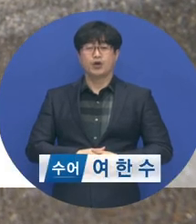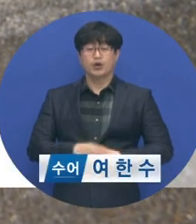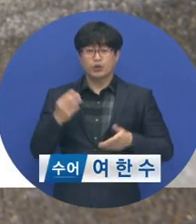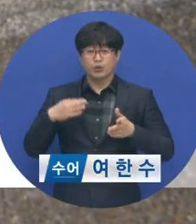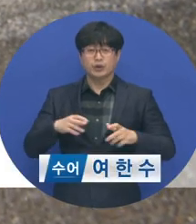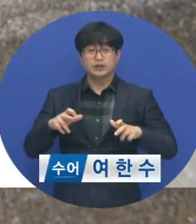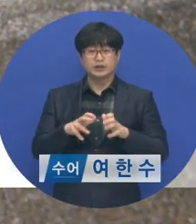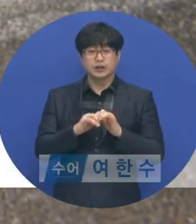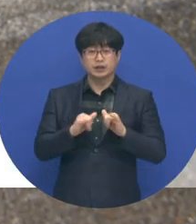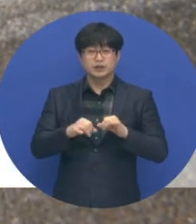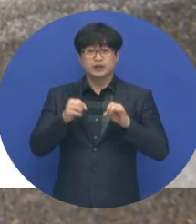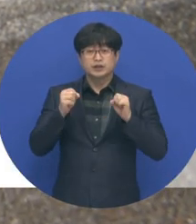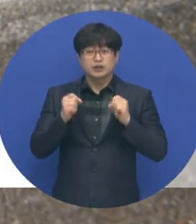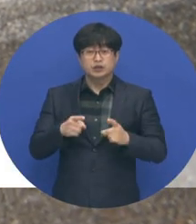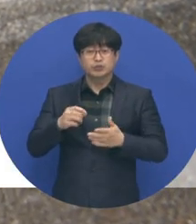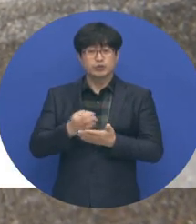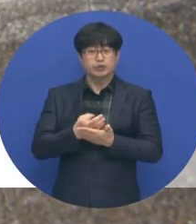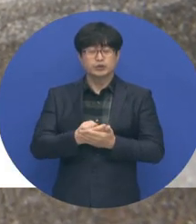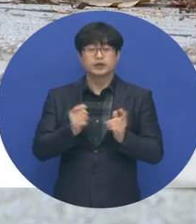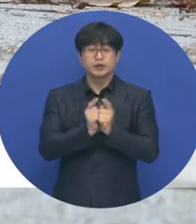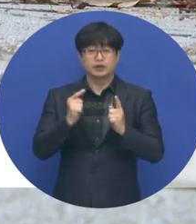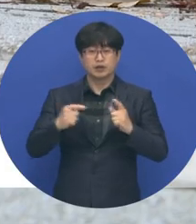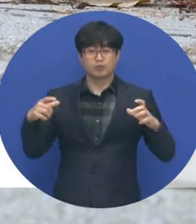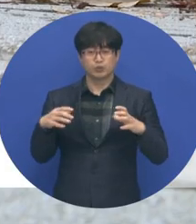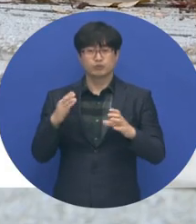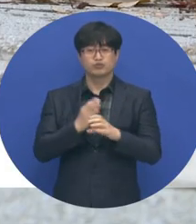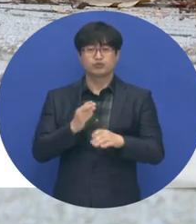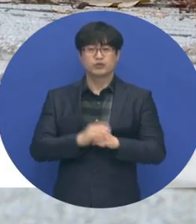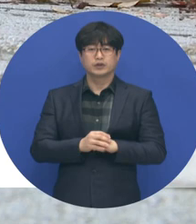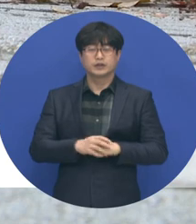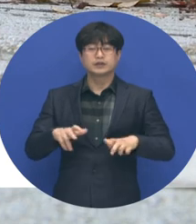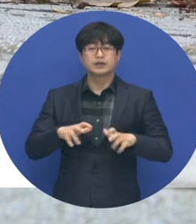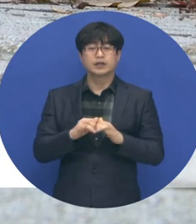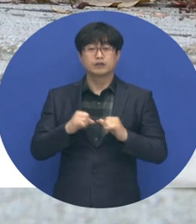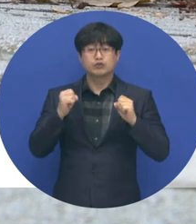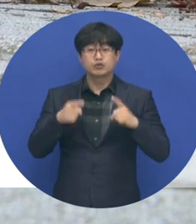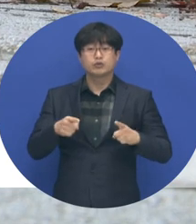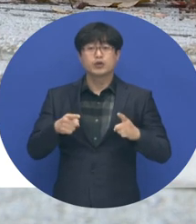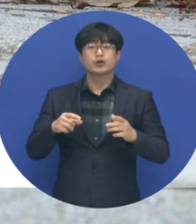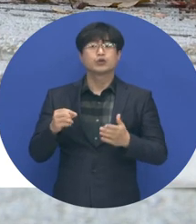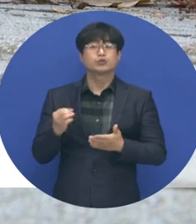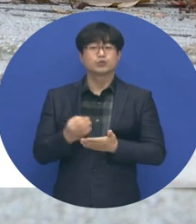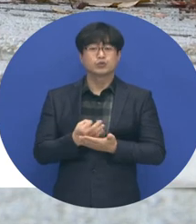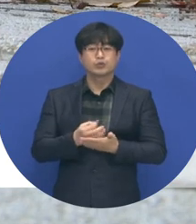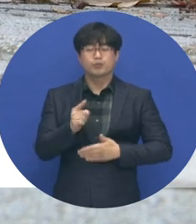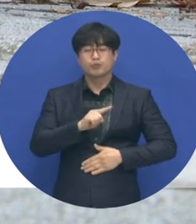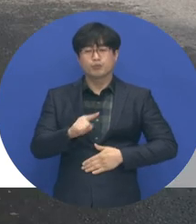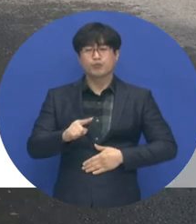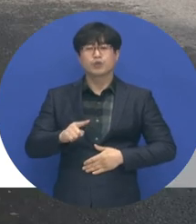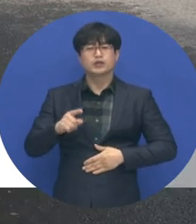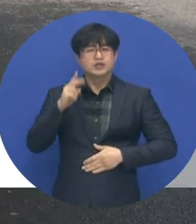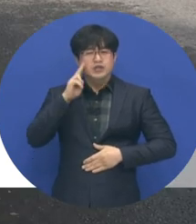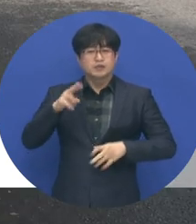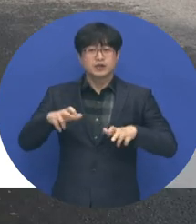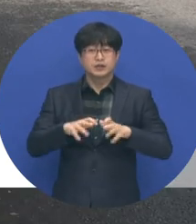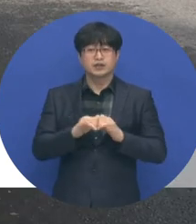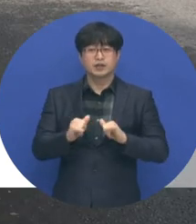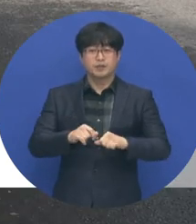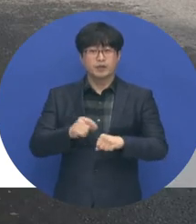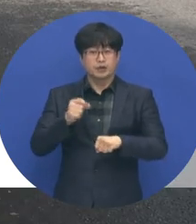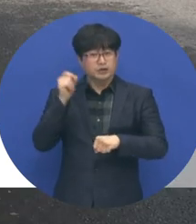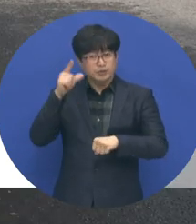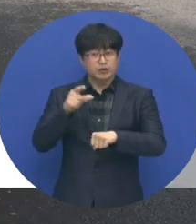경기도가 장애인 기회 소득 지급 대상자를 모집합니다 장애인 기회 소득은 정도가 심한 장애인에게 스마트워치를